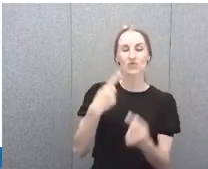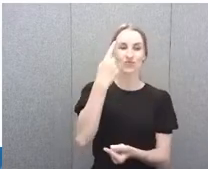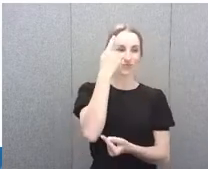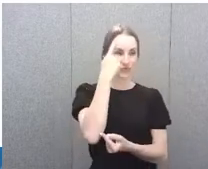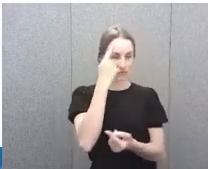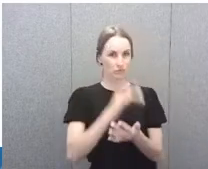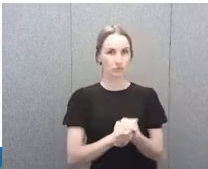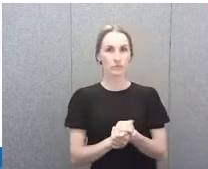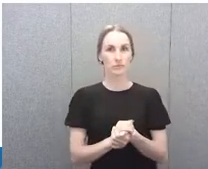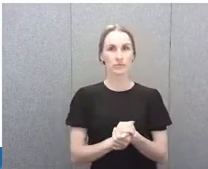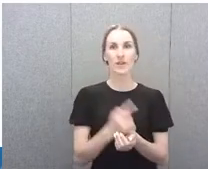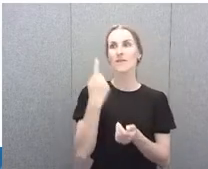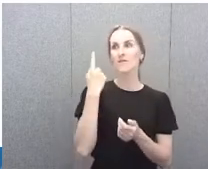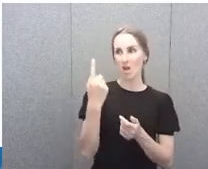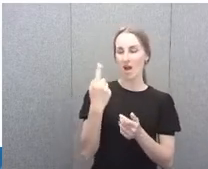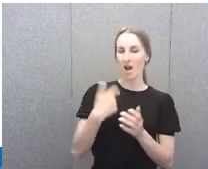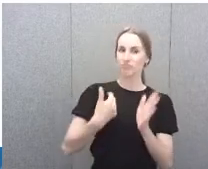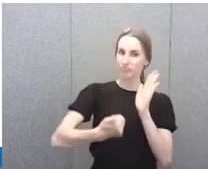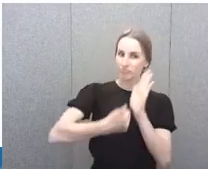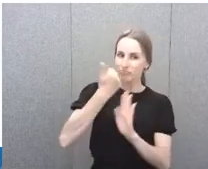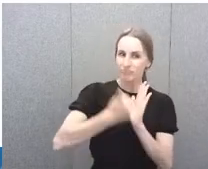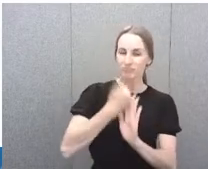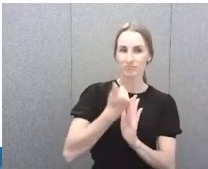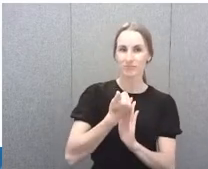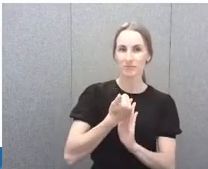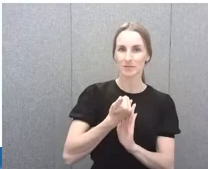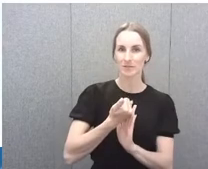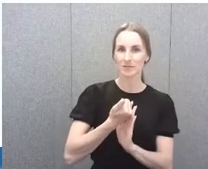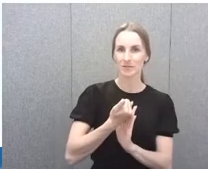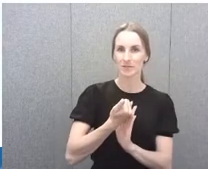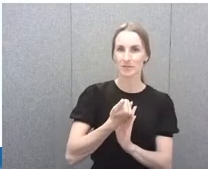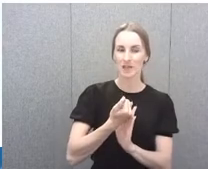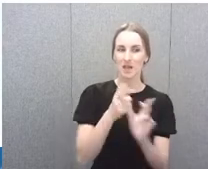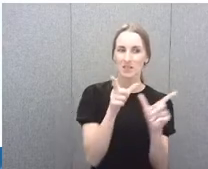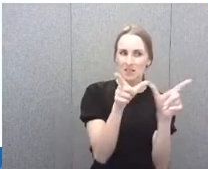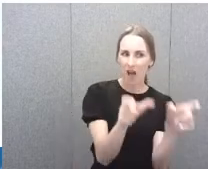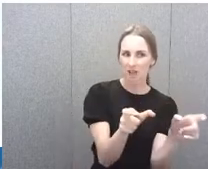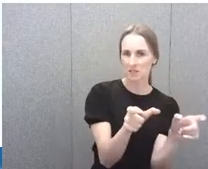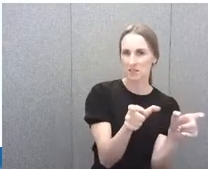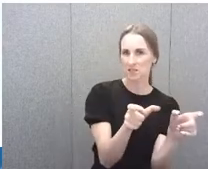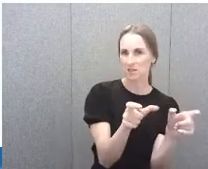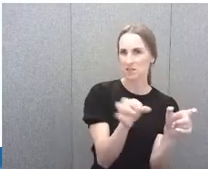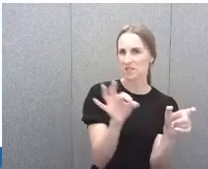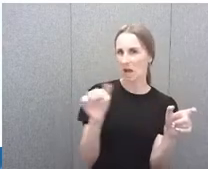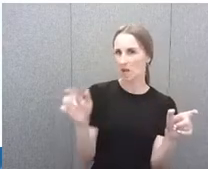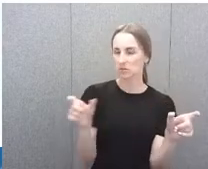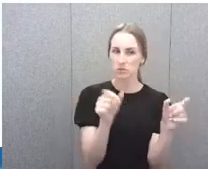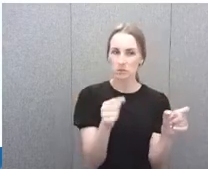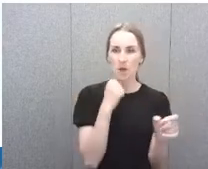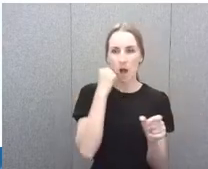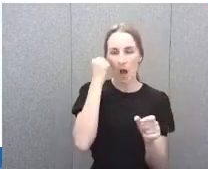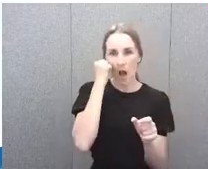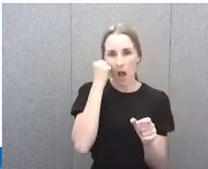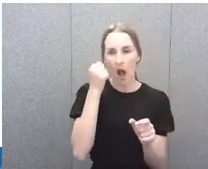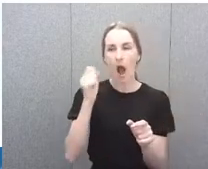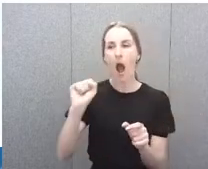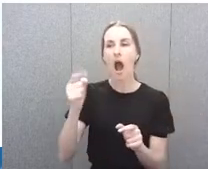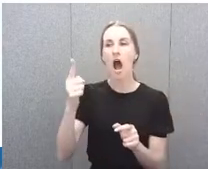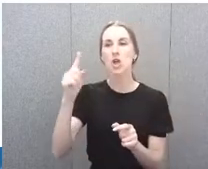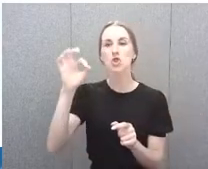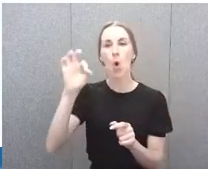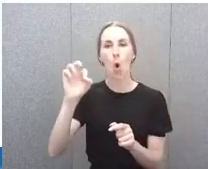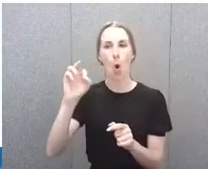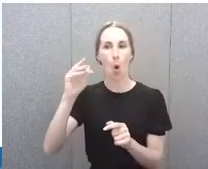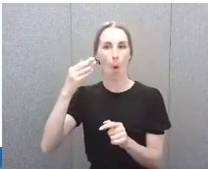желаний, мотивации и знаний. И то, чем я горжусь на самом деле, это те санкции в отношении Кении. О, Китая,